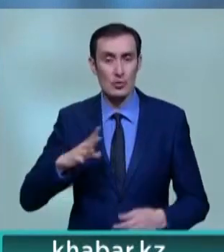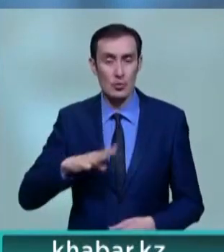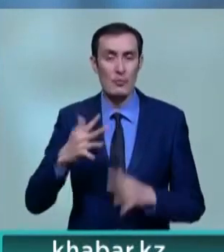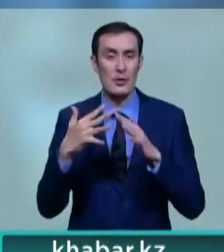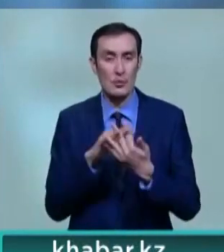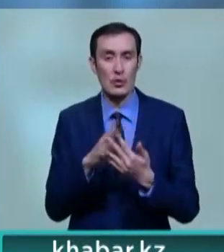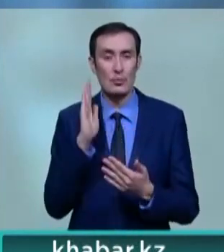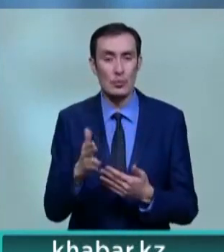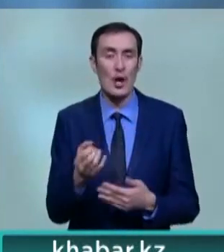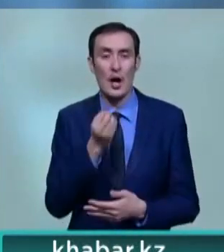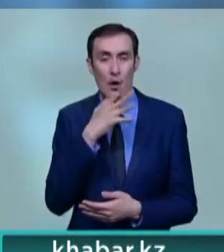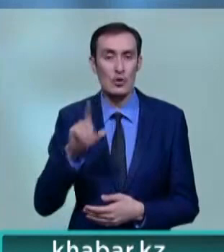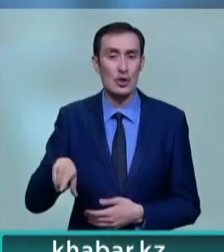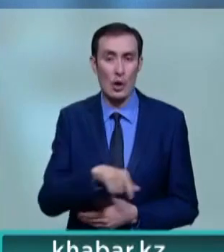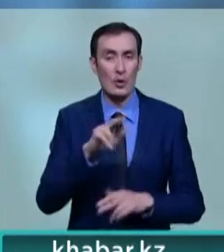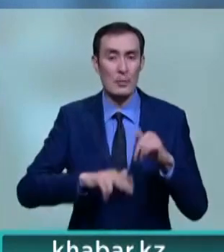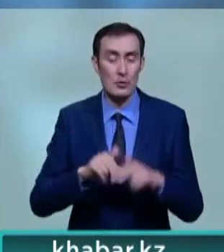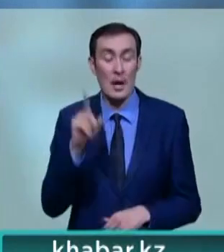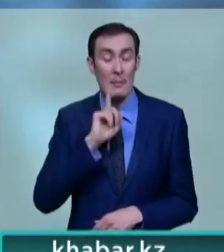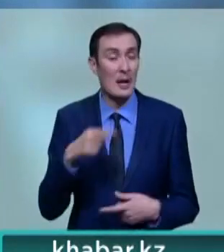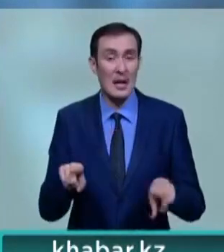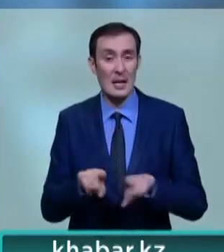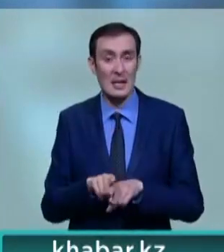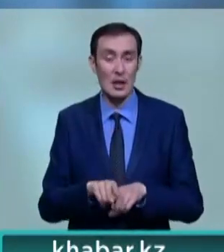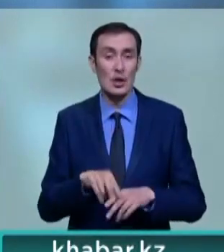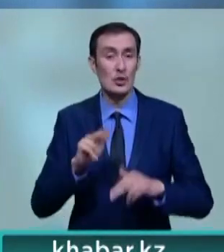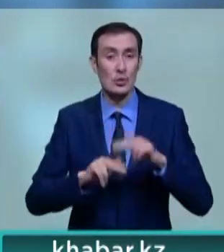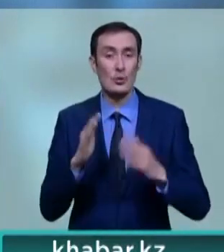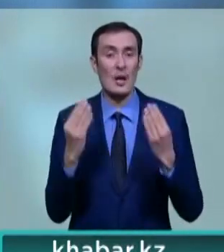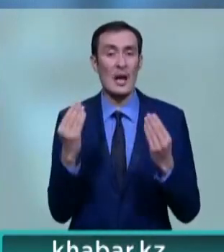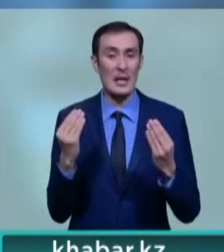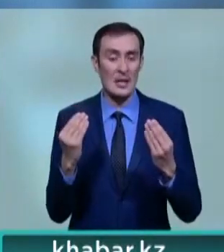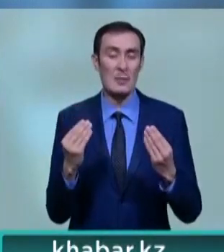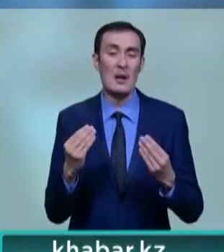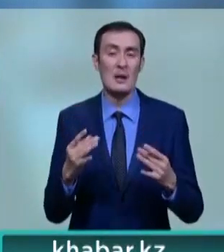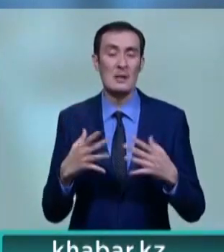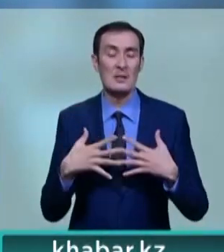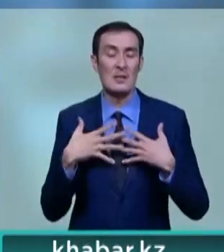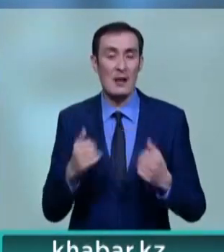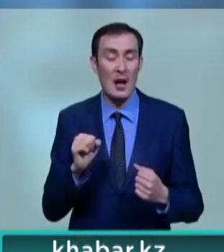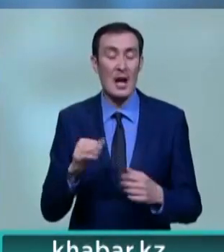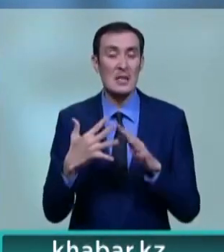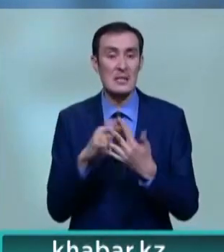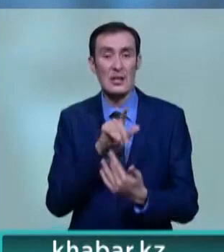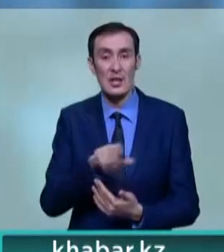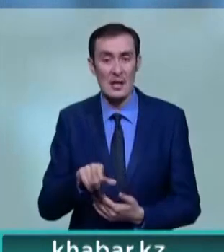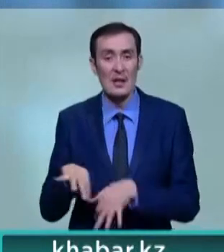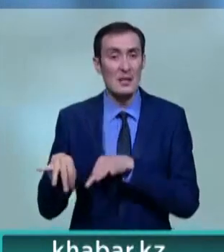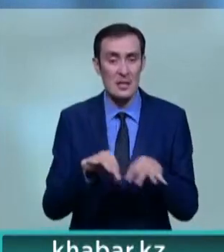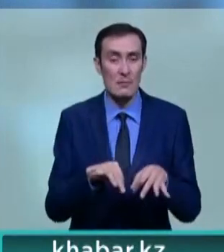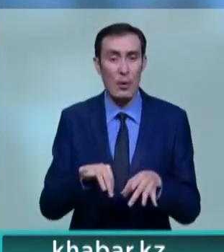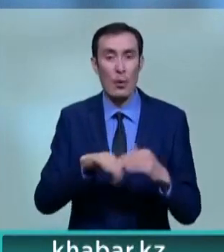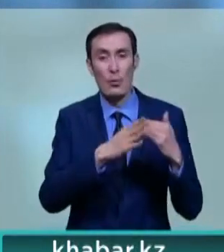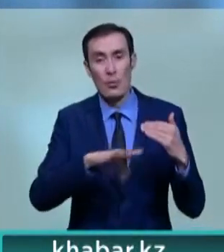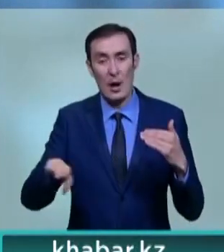их поселке появятся хорошие дороги. Пока такие ведут только к элитным здравницам, а сельчане вынуждены ездить по